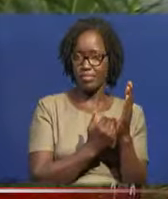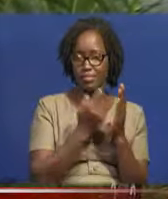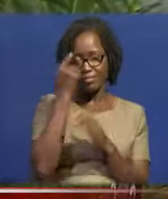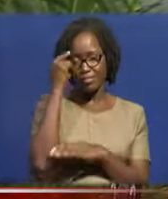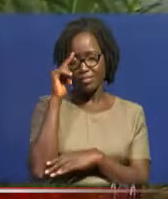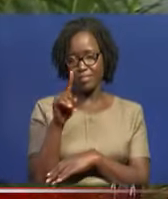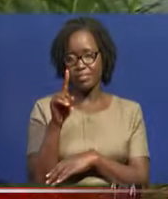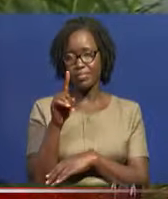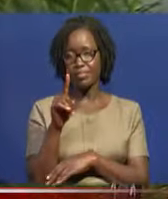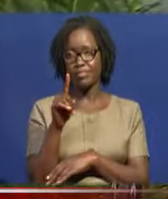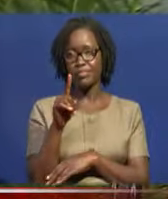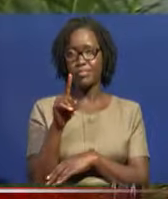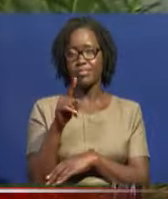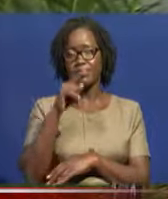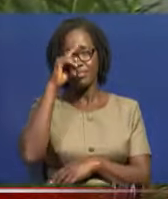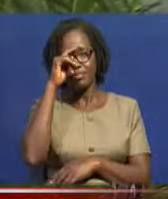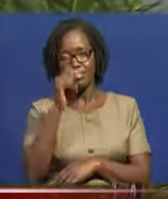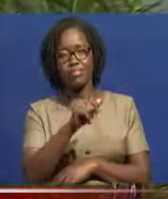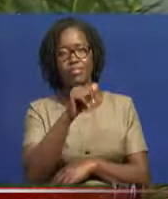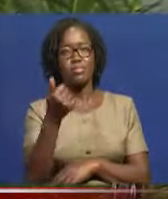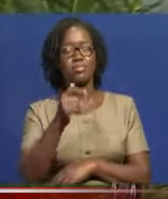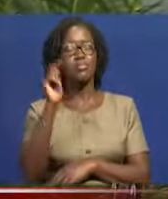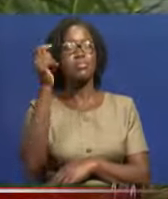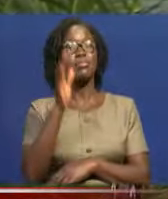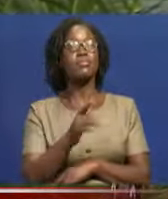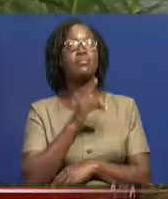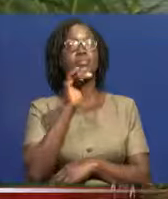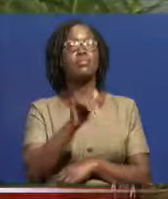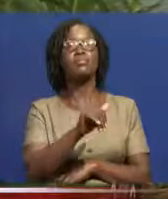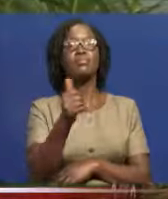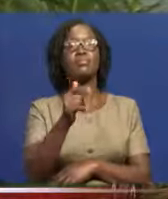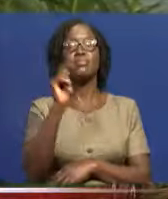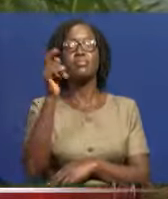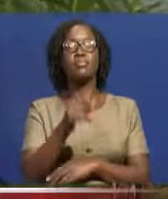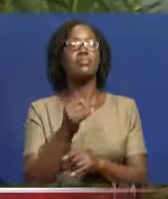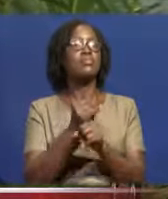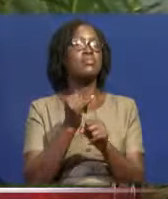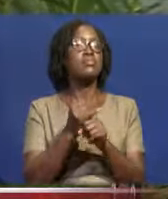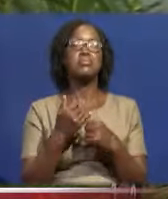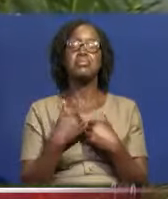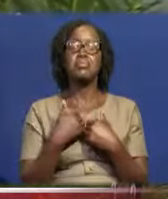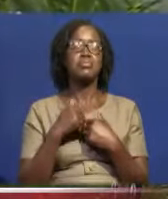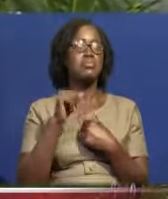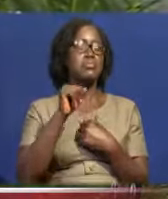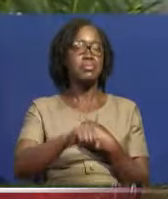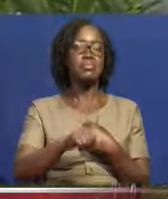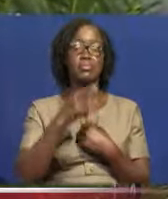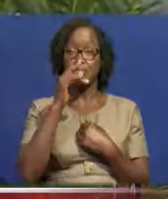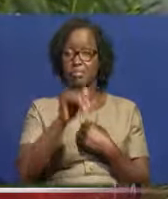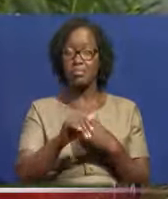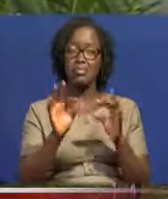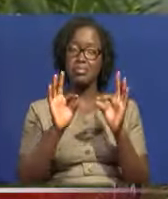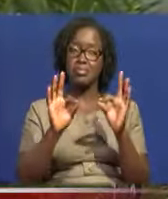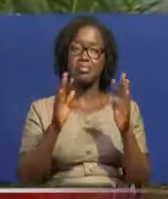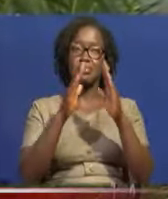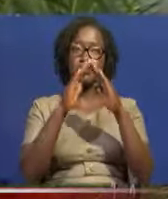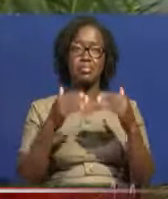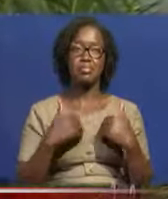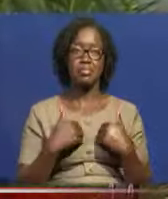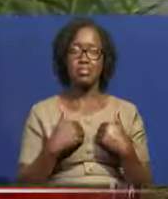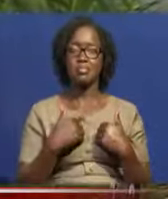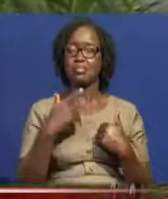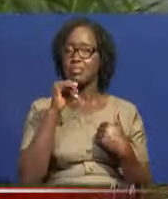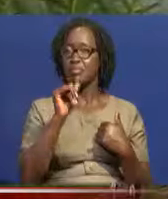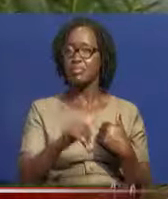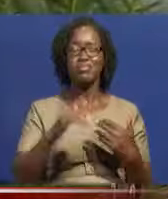for the dignity of other Kenyans, so that other Kenyans can have a job, so that we can have decent housing, so that